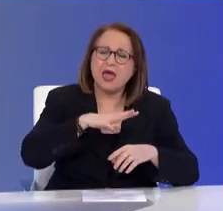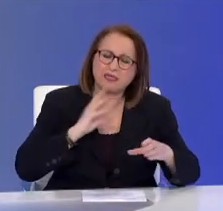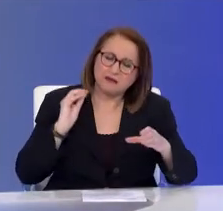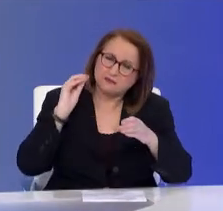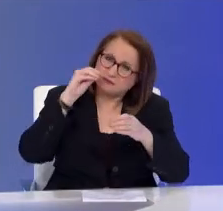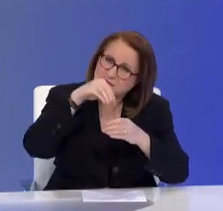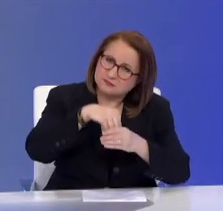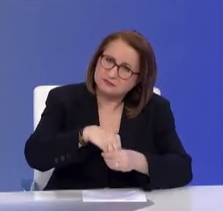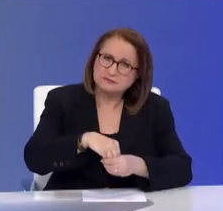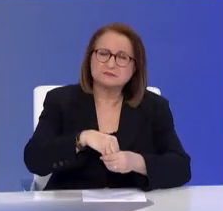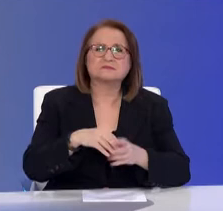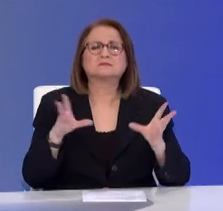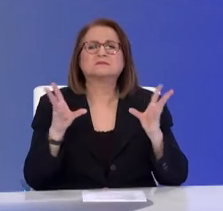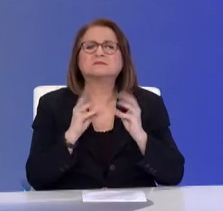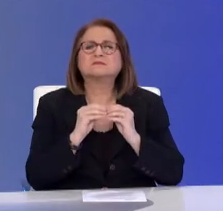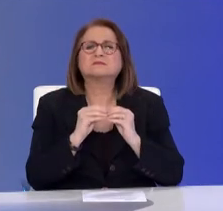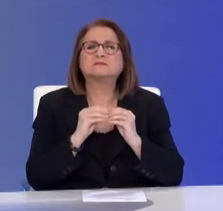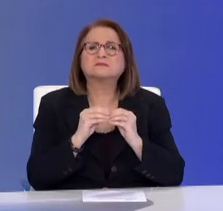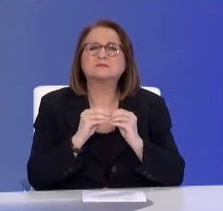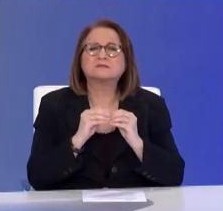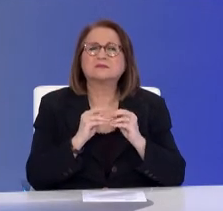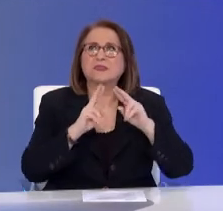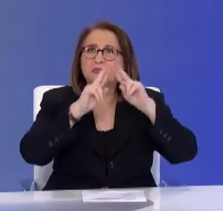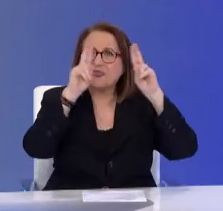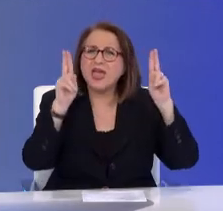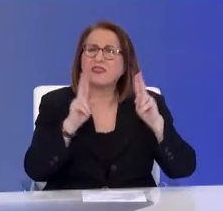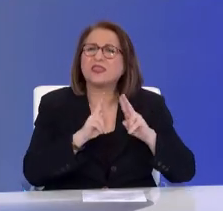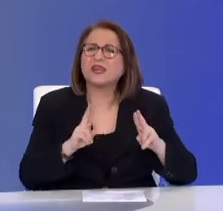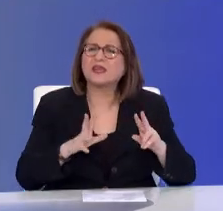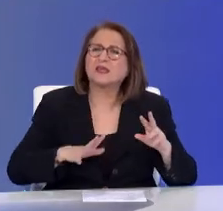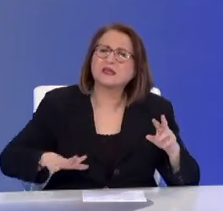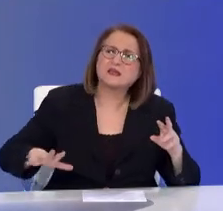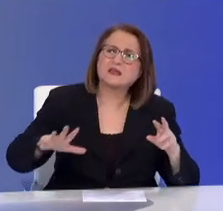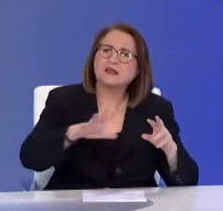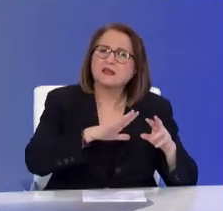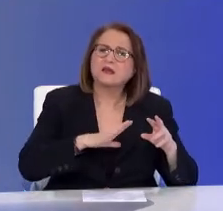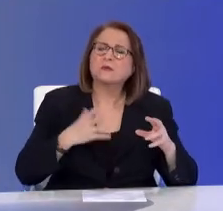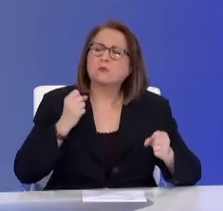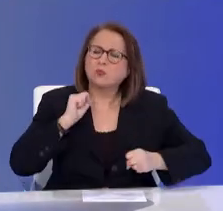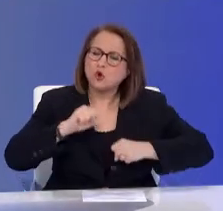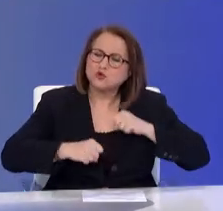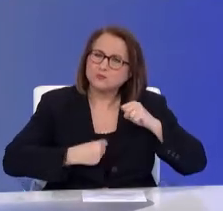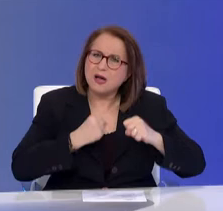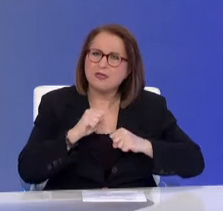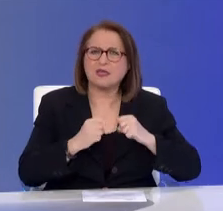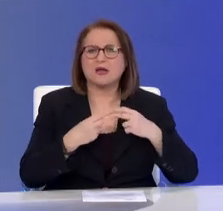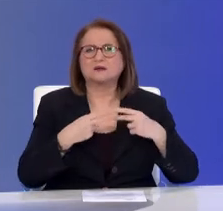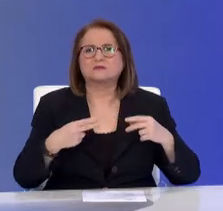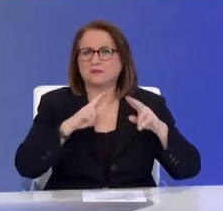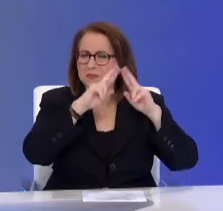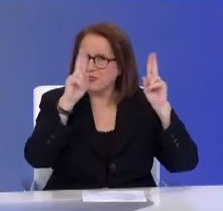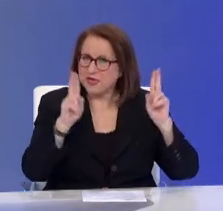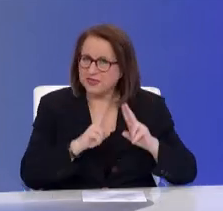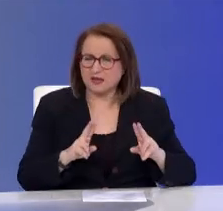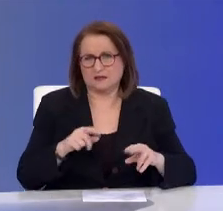συμμετέχει στον τομέα, στη διεθνή κοινότητα της διεθνούς προσπάθειας. Σήμερα